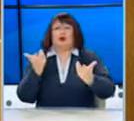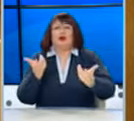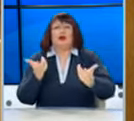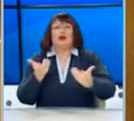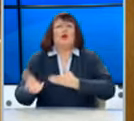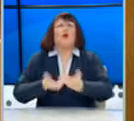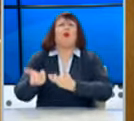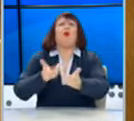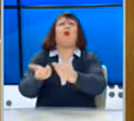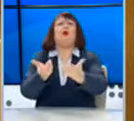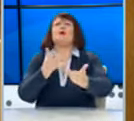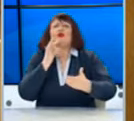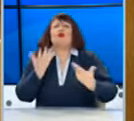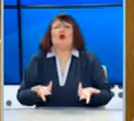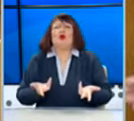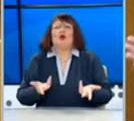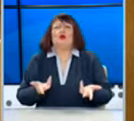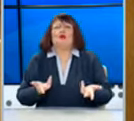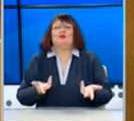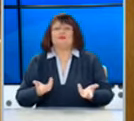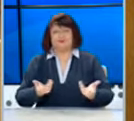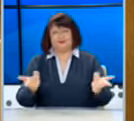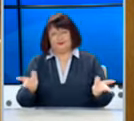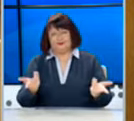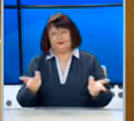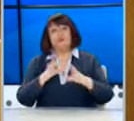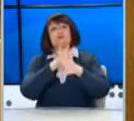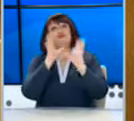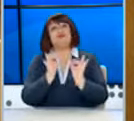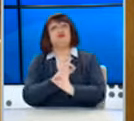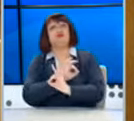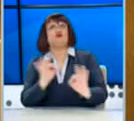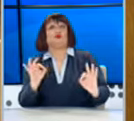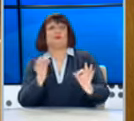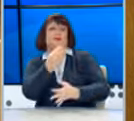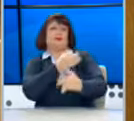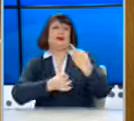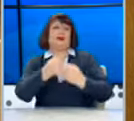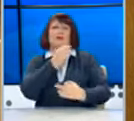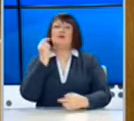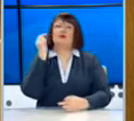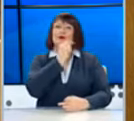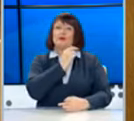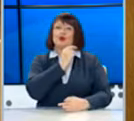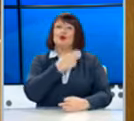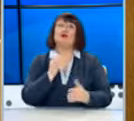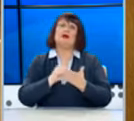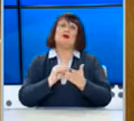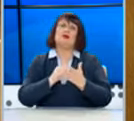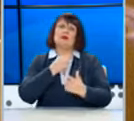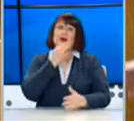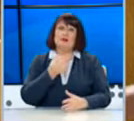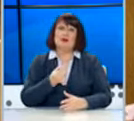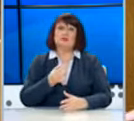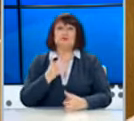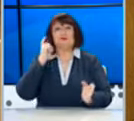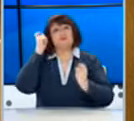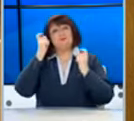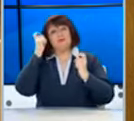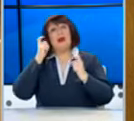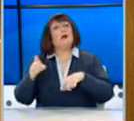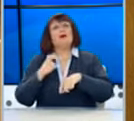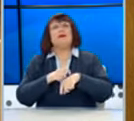ξέφυγε. Τα είχε λοιπόν όλα καλά καμωμένα ο κύριος Μητσοτάκης. Επίσης να πω ότι η σκέψη μας αυτή τη